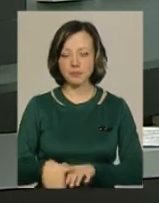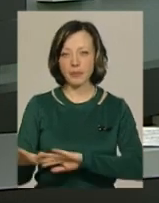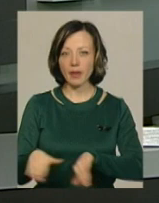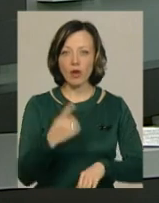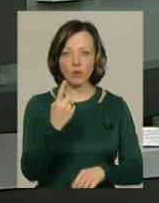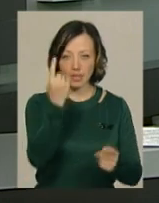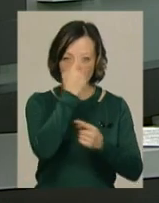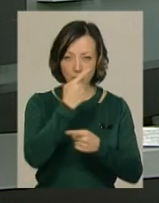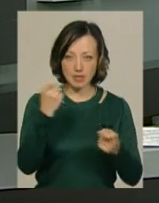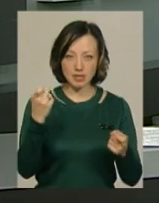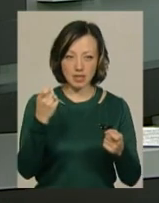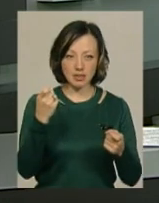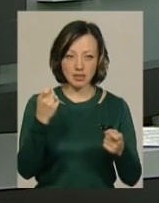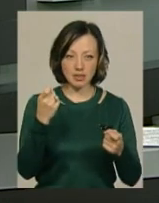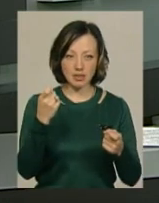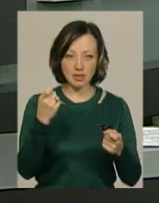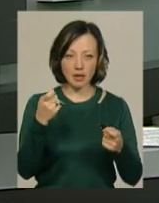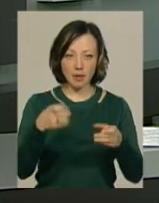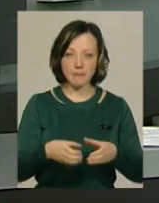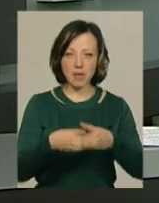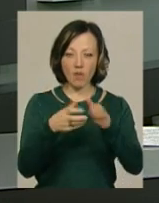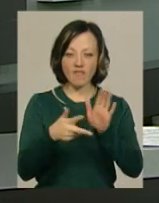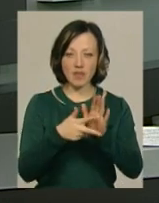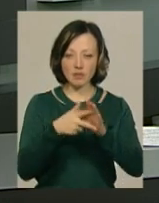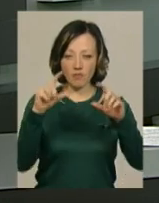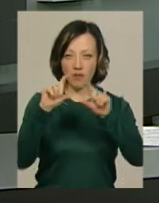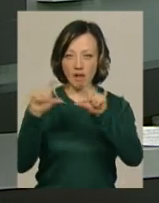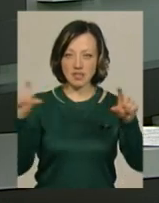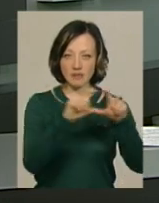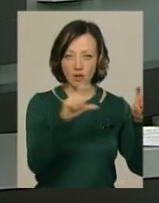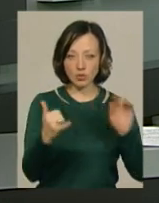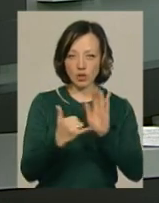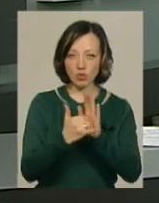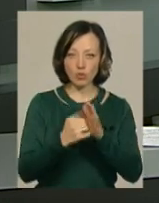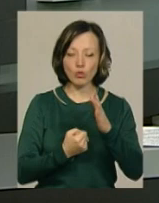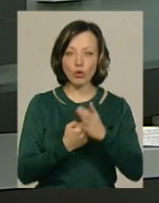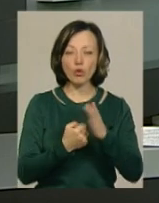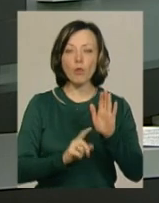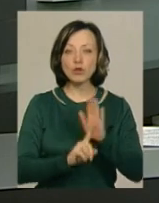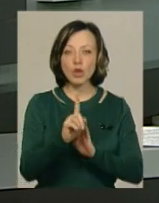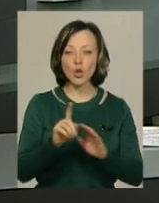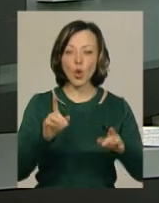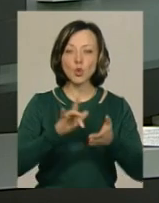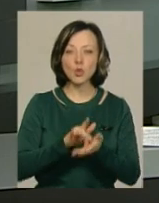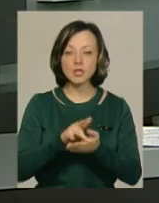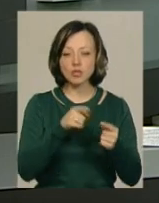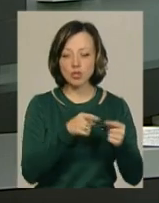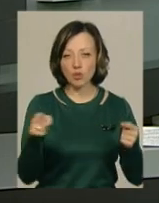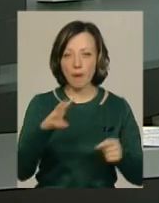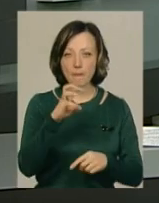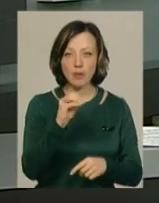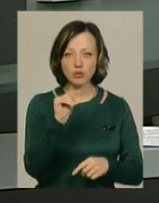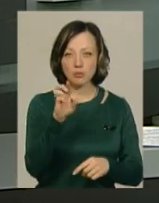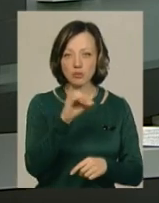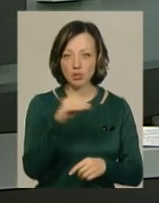Один інформаційний пілон та 8 вказівників встановлять до початку туристичного сезону у Меджибожі. Реалізують цей проєкт його автори